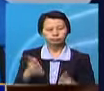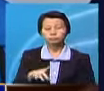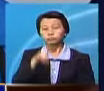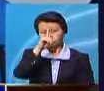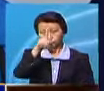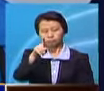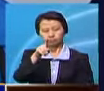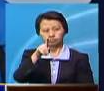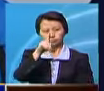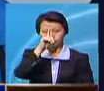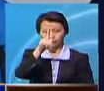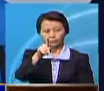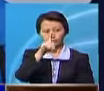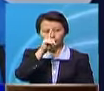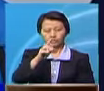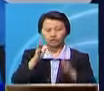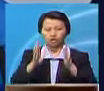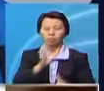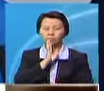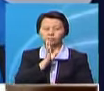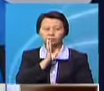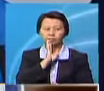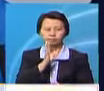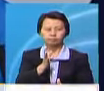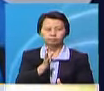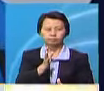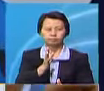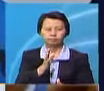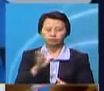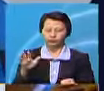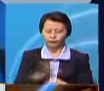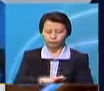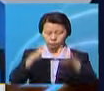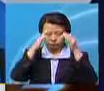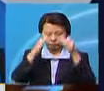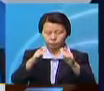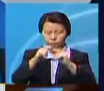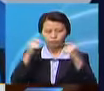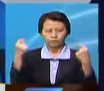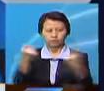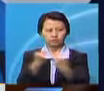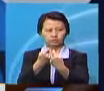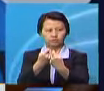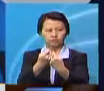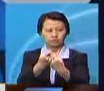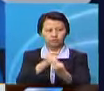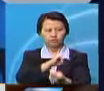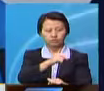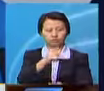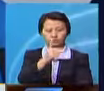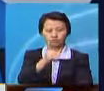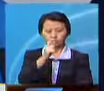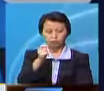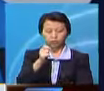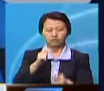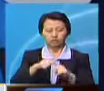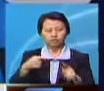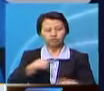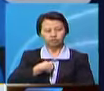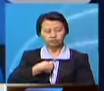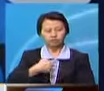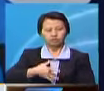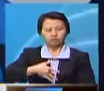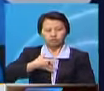Memang orang kata letak sepenuhnya pada pasukan Johor Takzim. Tapi saya